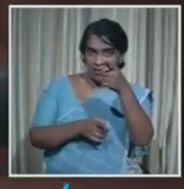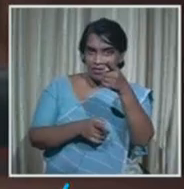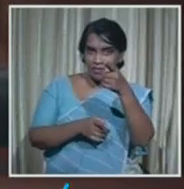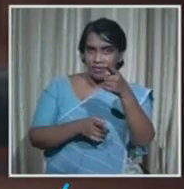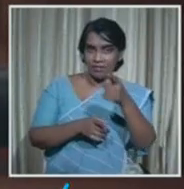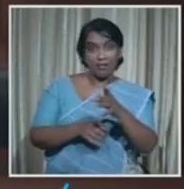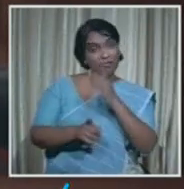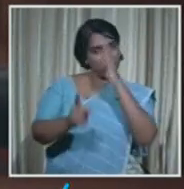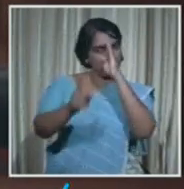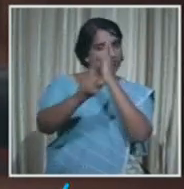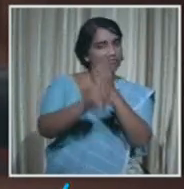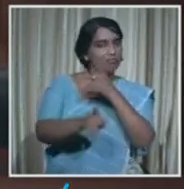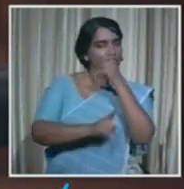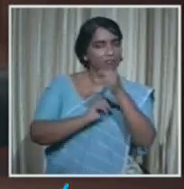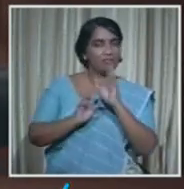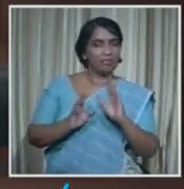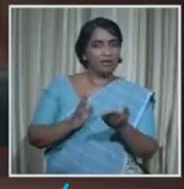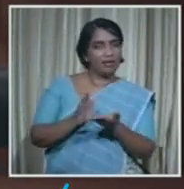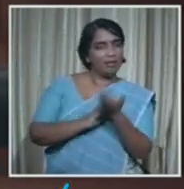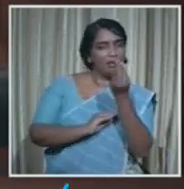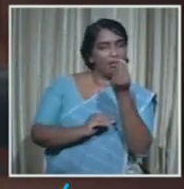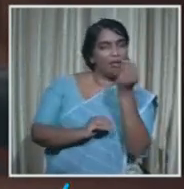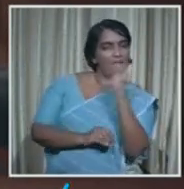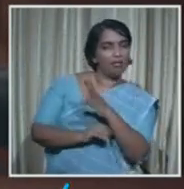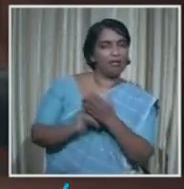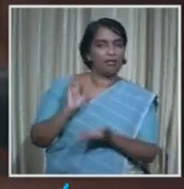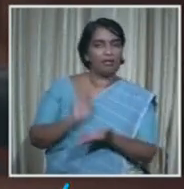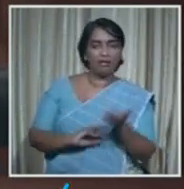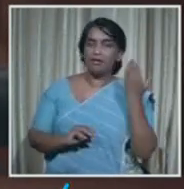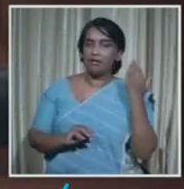रुजु कथाकर लेते पोटी पोटी कैली दागन